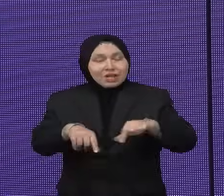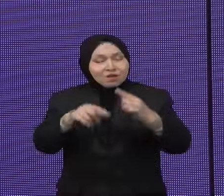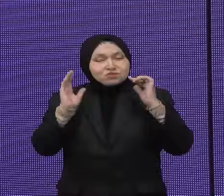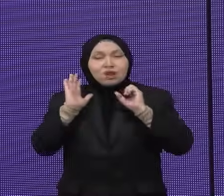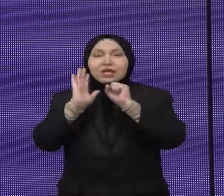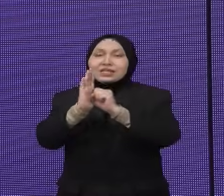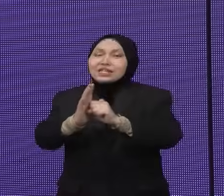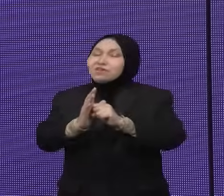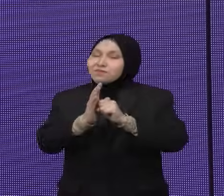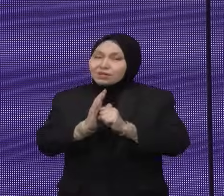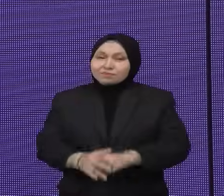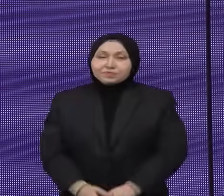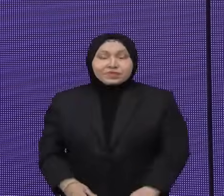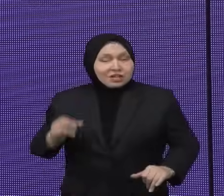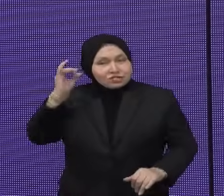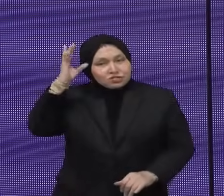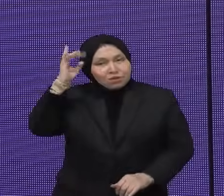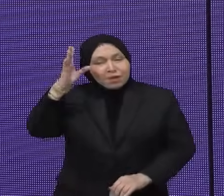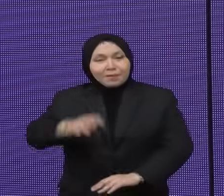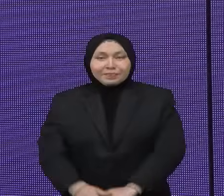Quran, Solat, Infaq, insyaAllah.